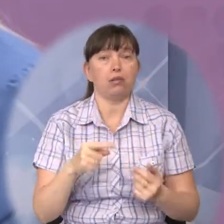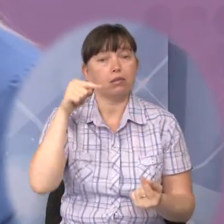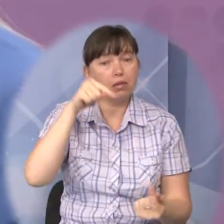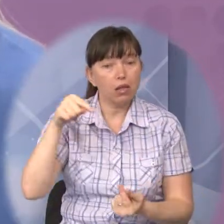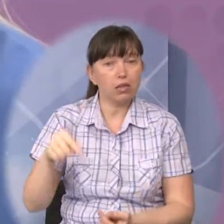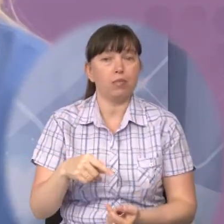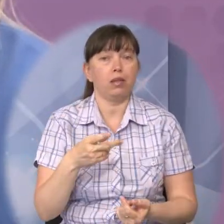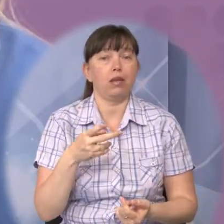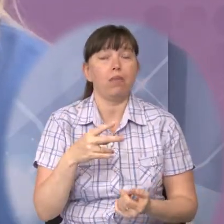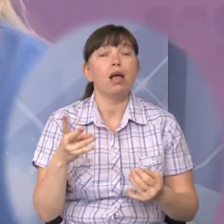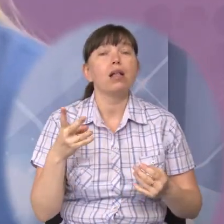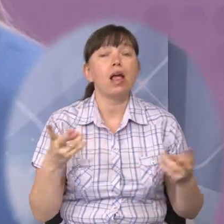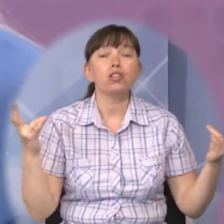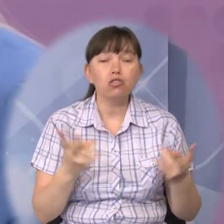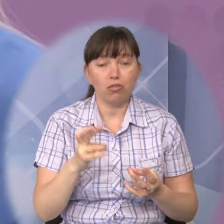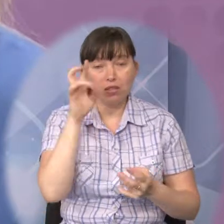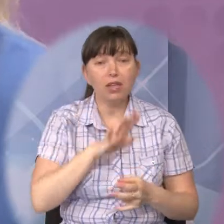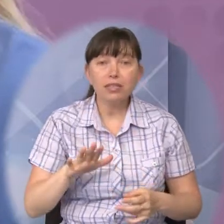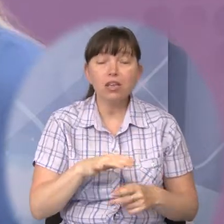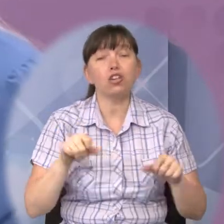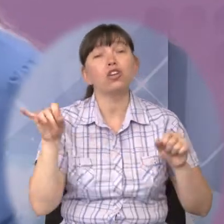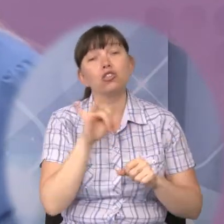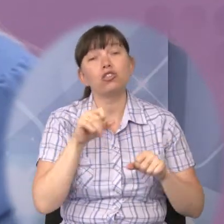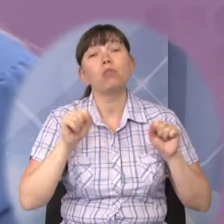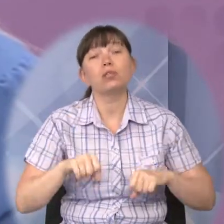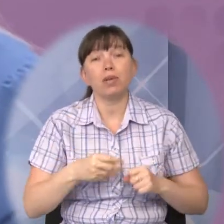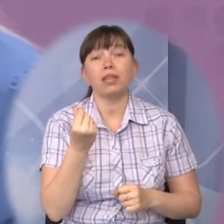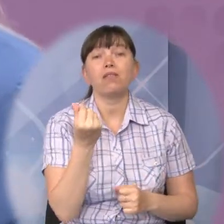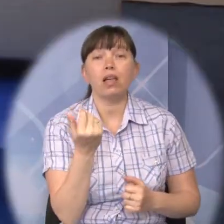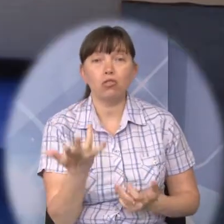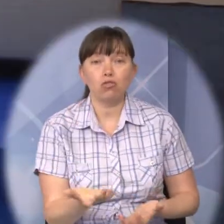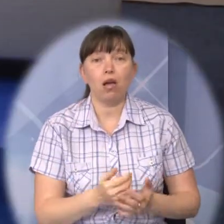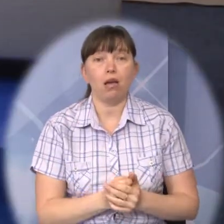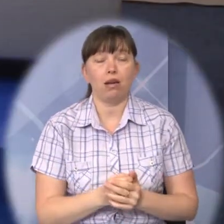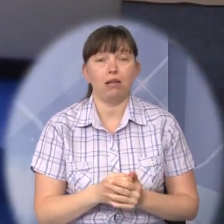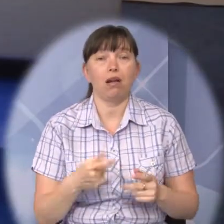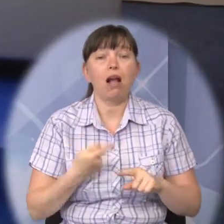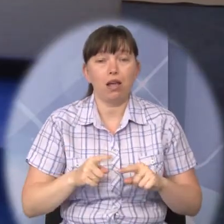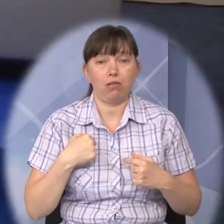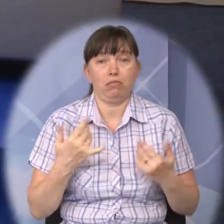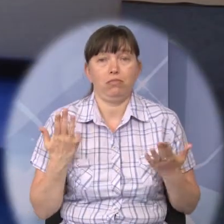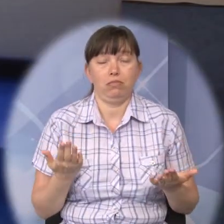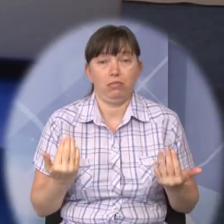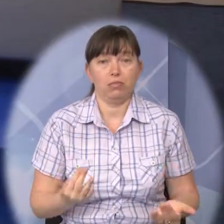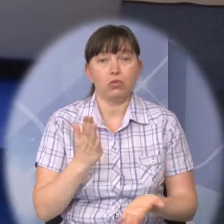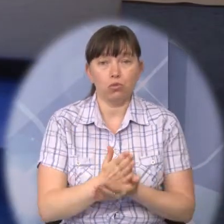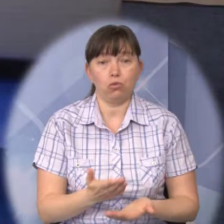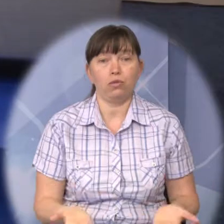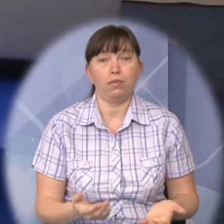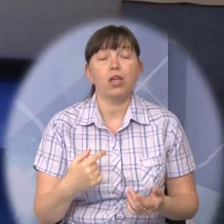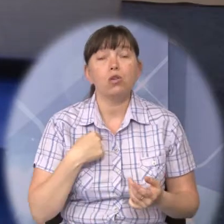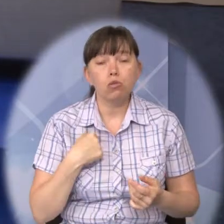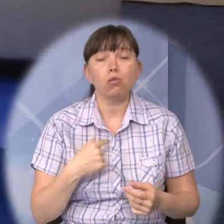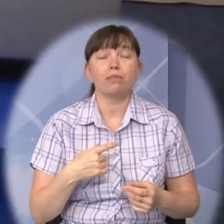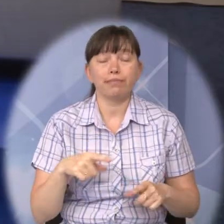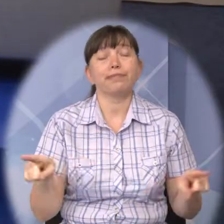adaptăm la necesitățile țării și la posibilitățile financiare existente. Însă suntem extrem de